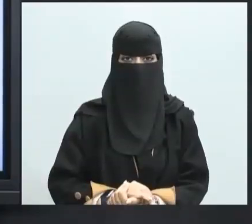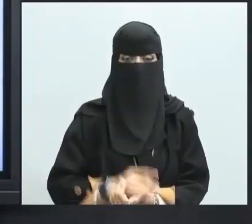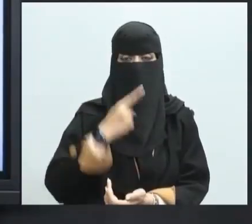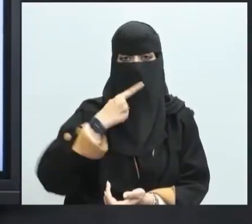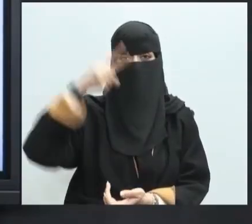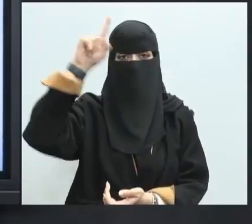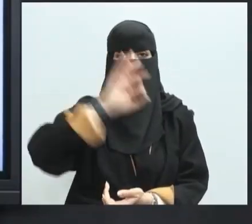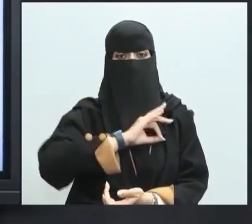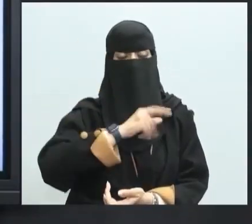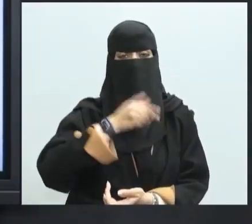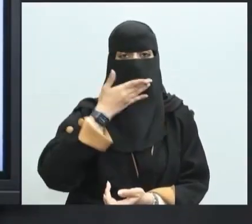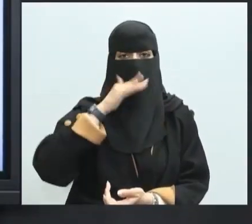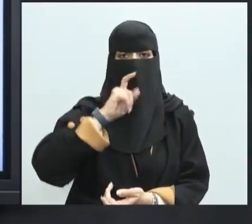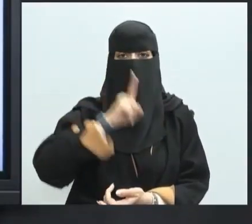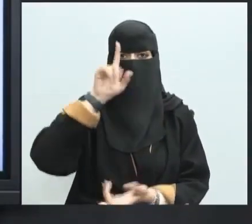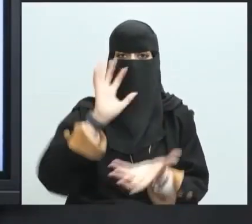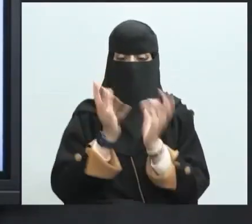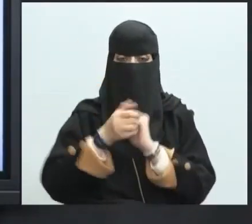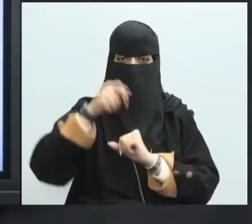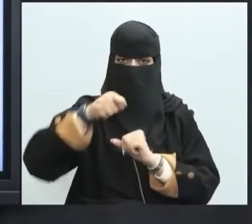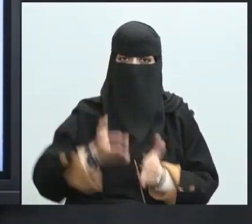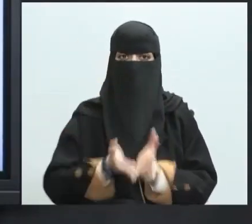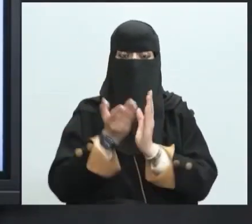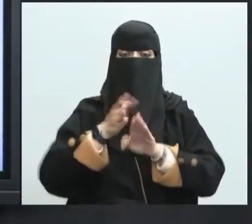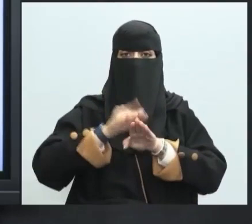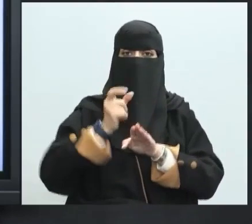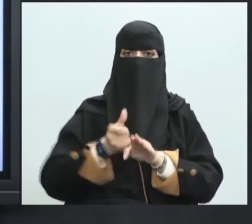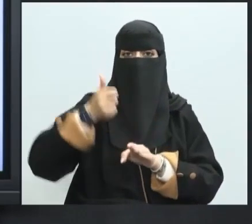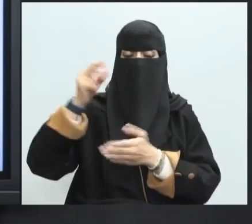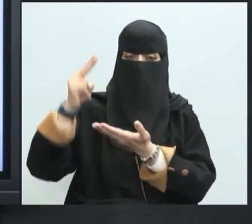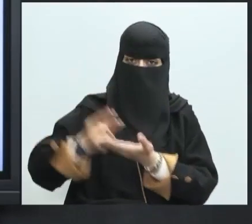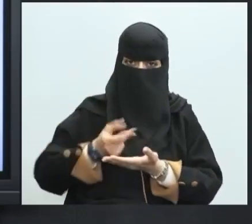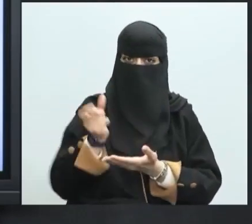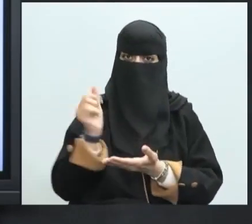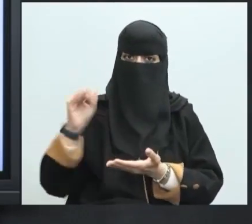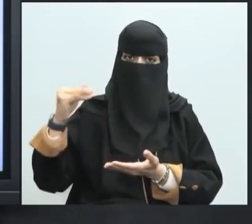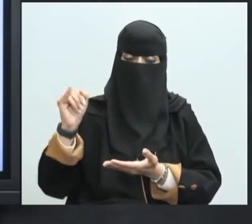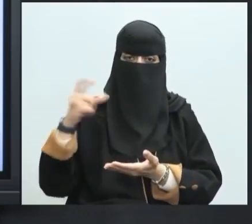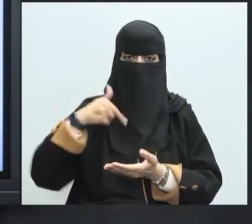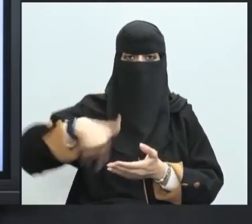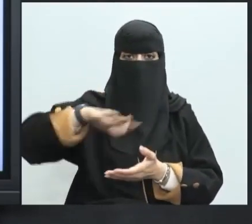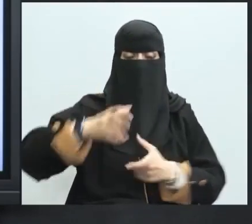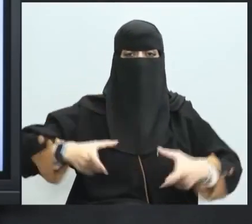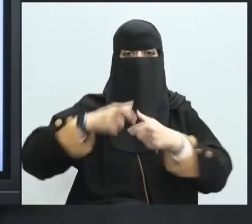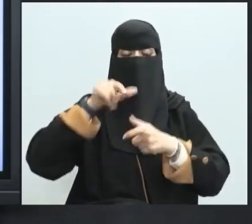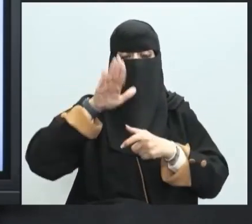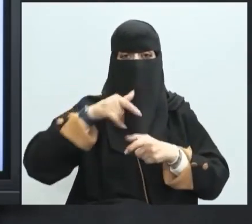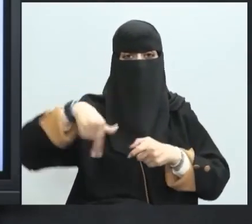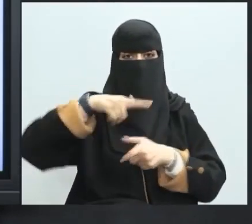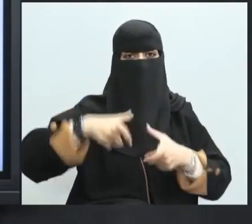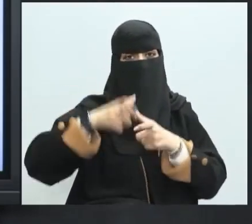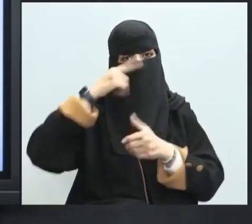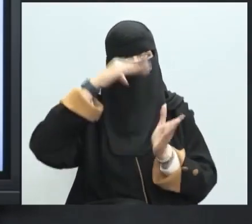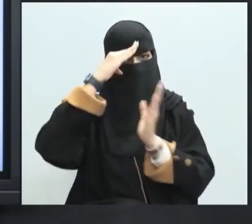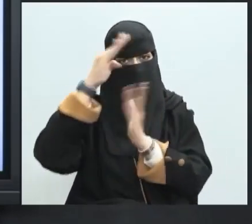بسم الله الرحمن الرحيم الحمد لله رب العالمين والصلاه والسلام على اشرف الانبياء والمرسلين نبينا محمد وعلى اله وصحبه اجمعين مرحبا